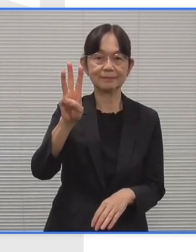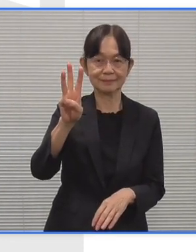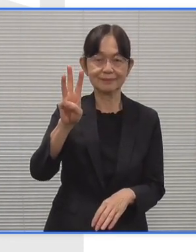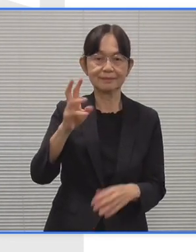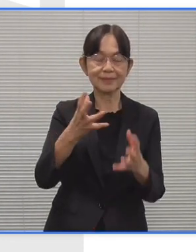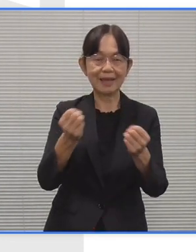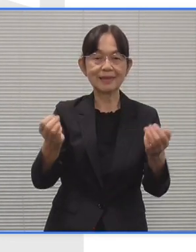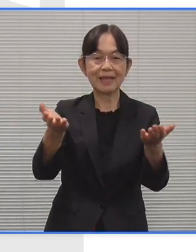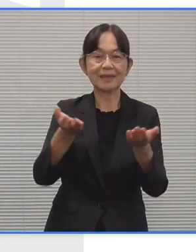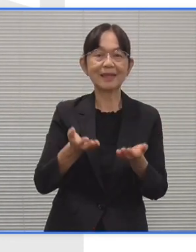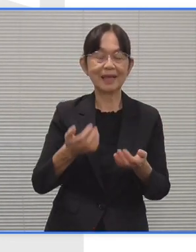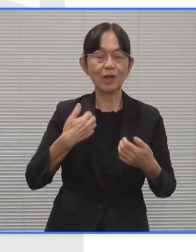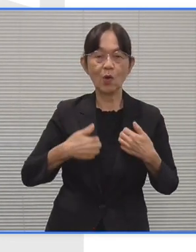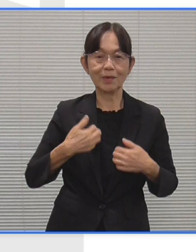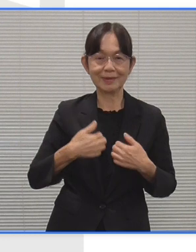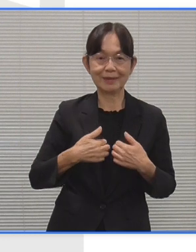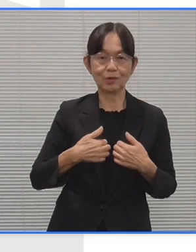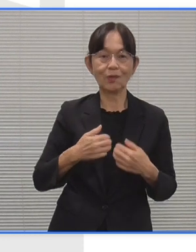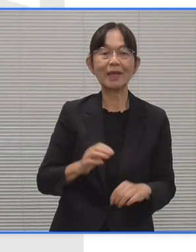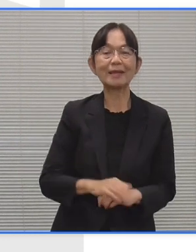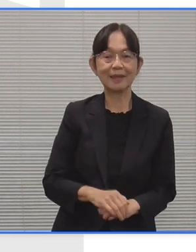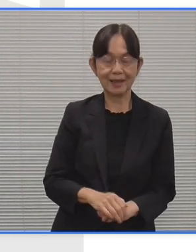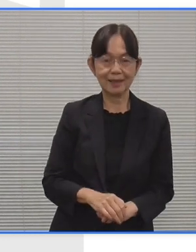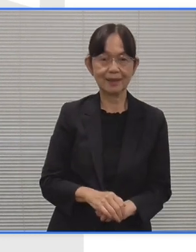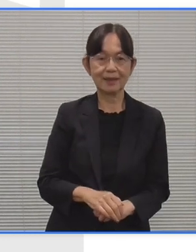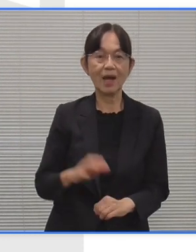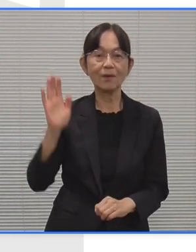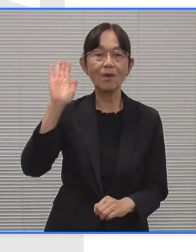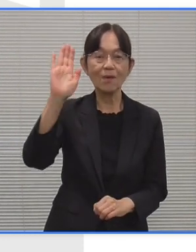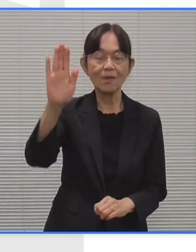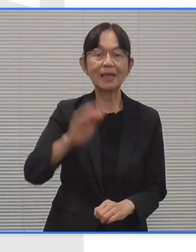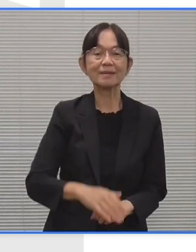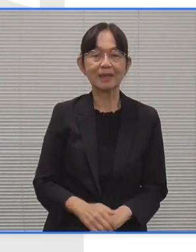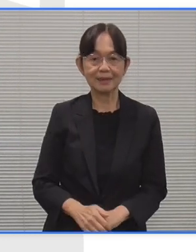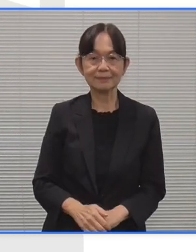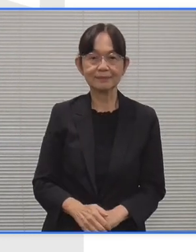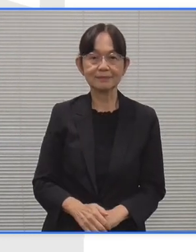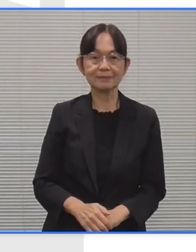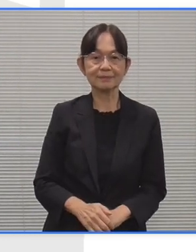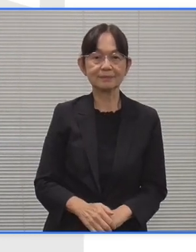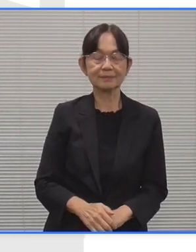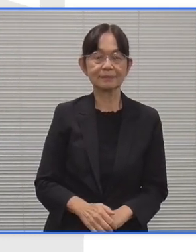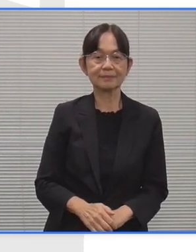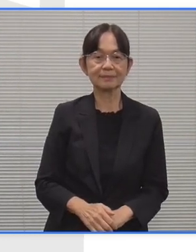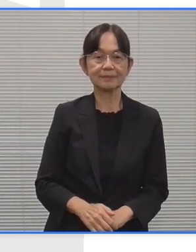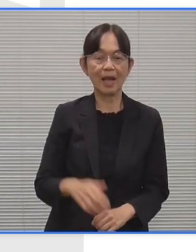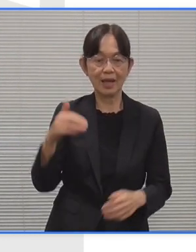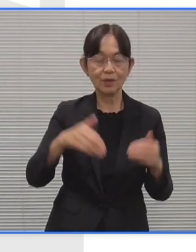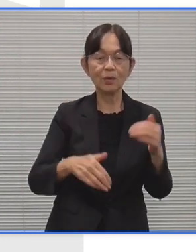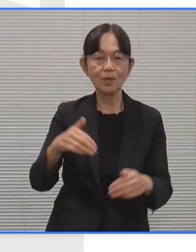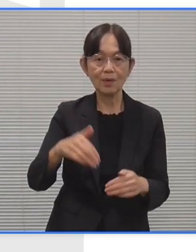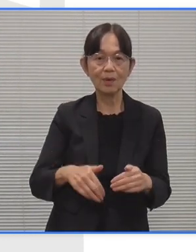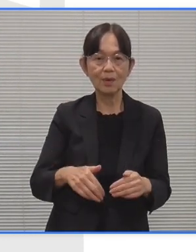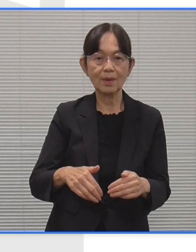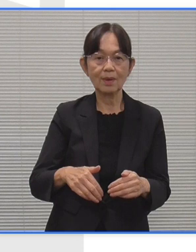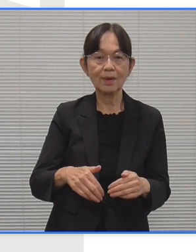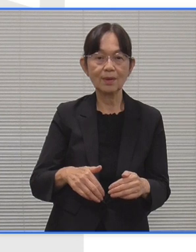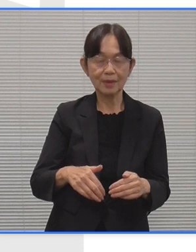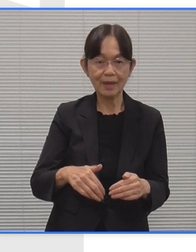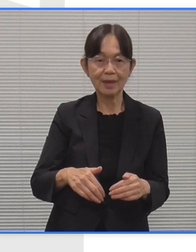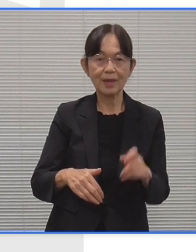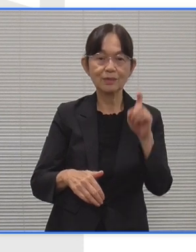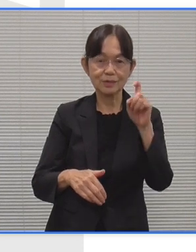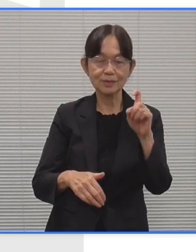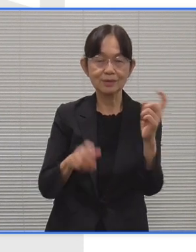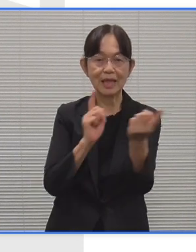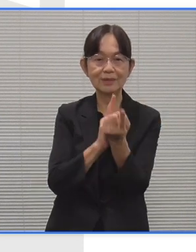いただいて喜んでいるところなんですけれども、今後ですね、投票には10だけなんですけれども、